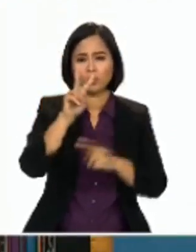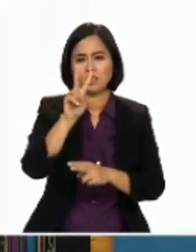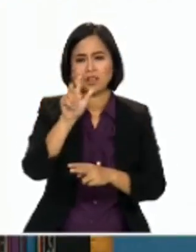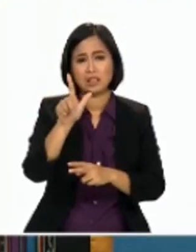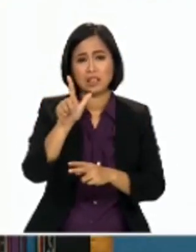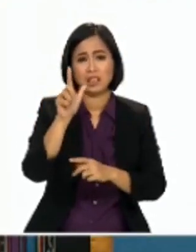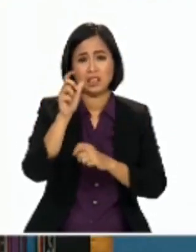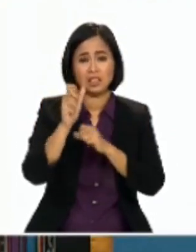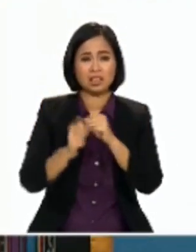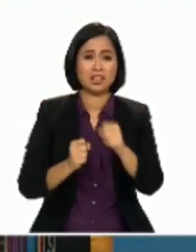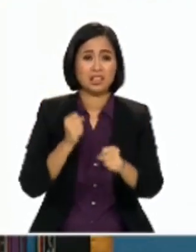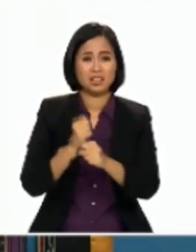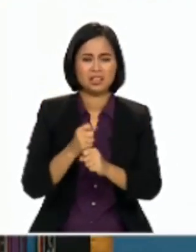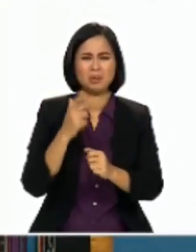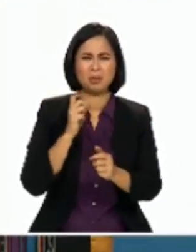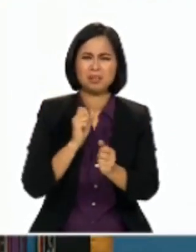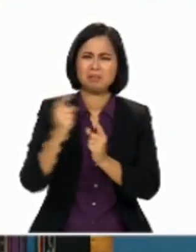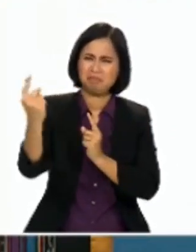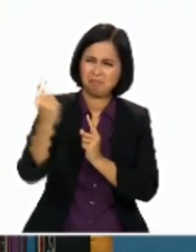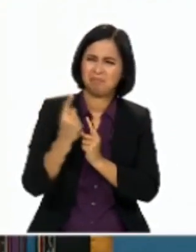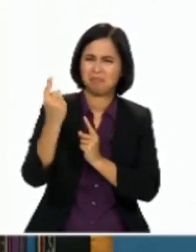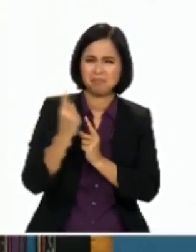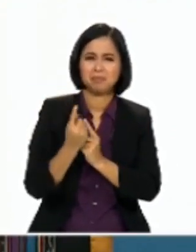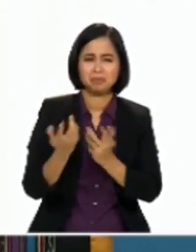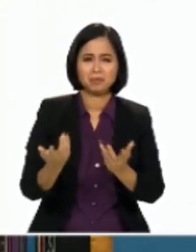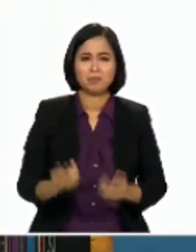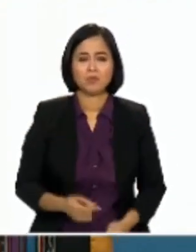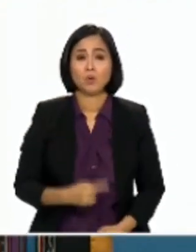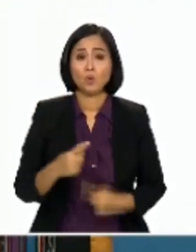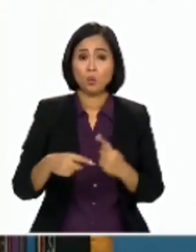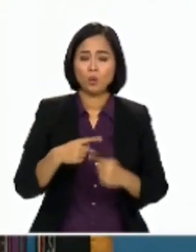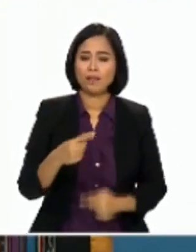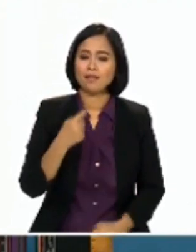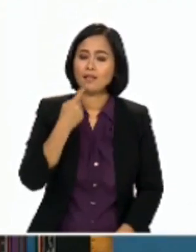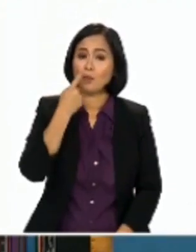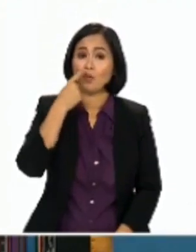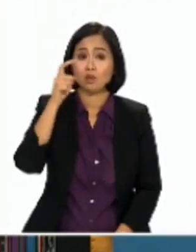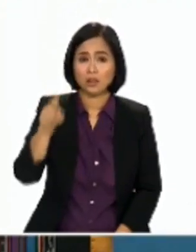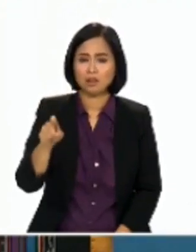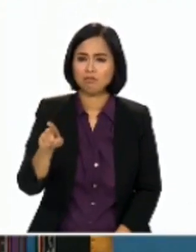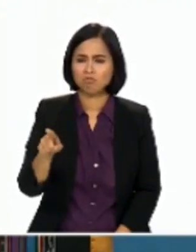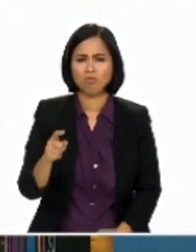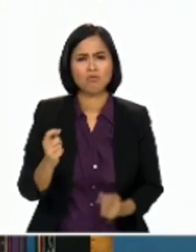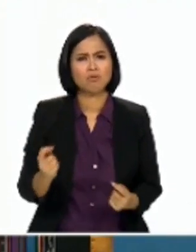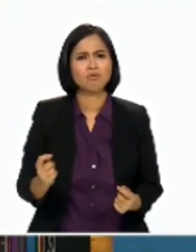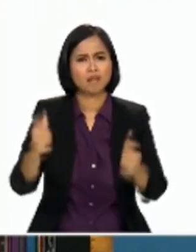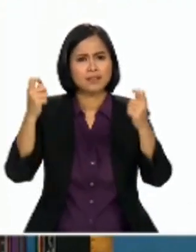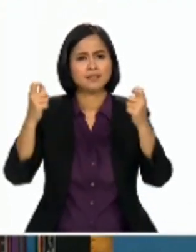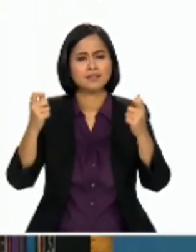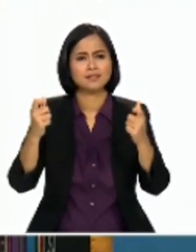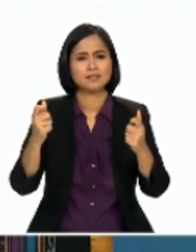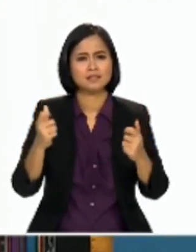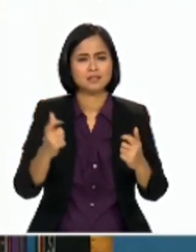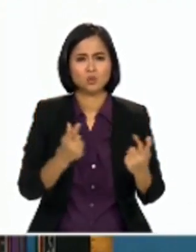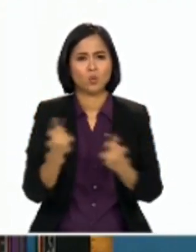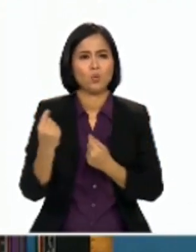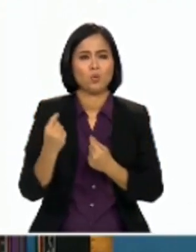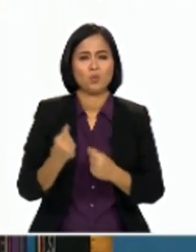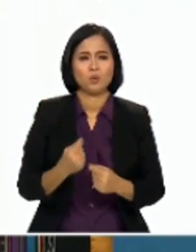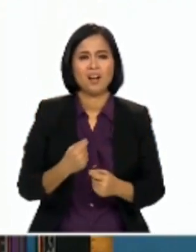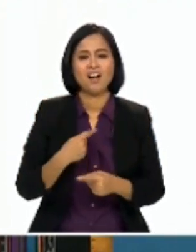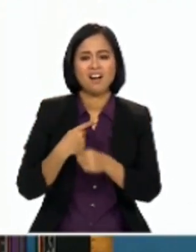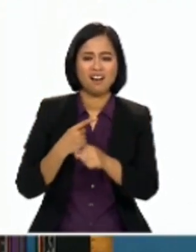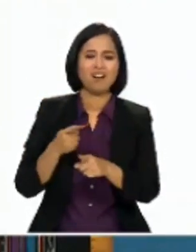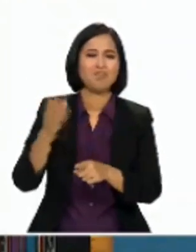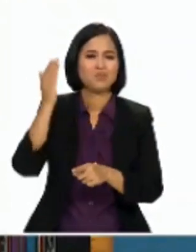them passed by Mindanao, kilala ko. Pag inutusan mo, kaagad. And they know